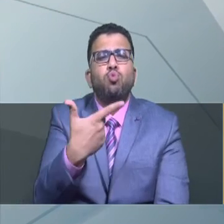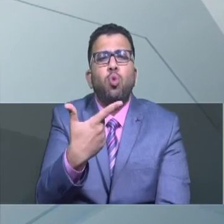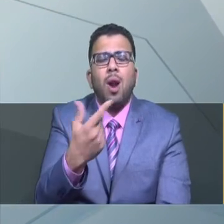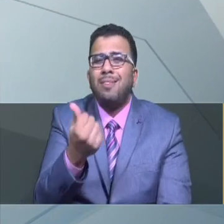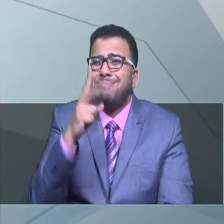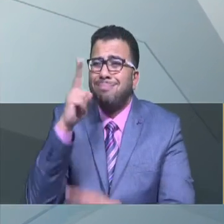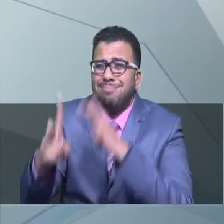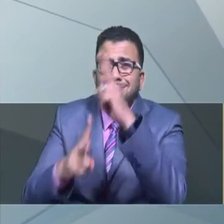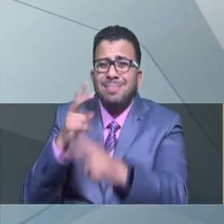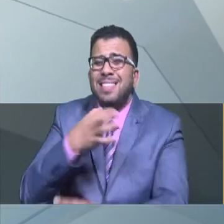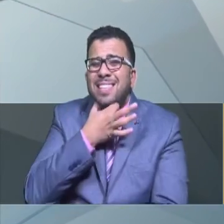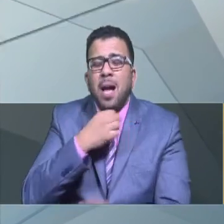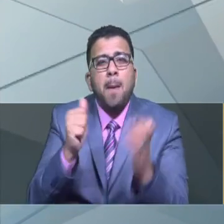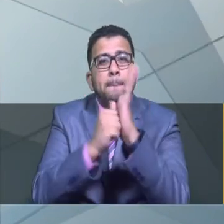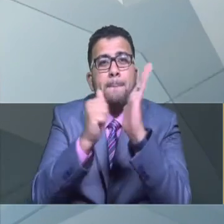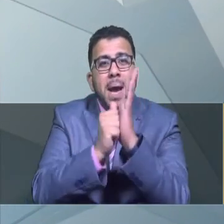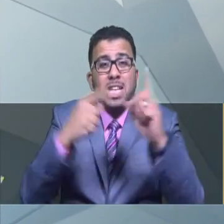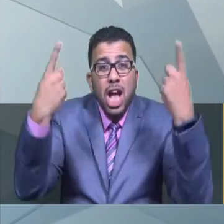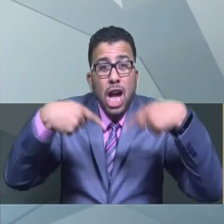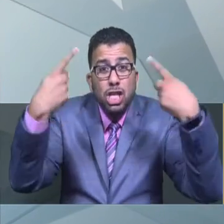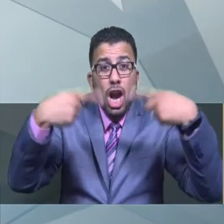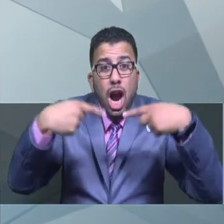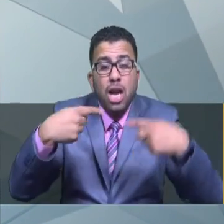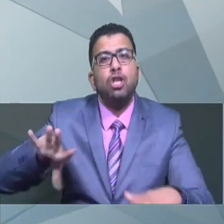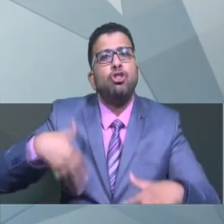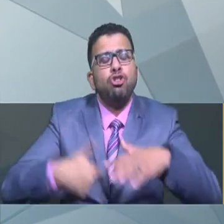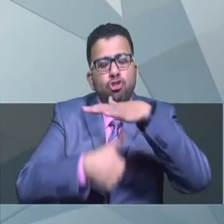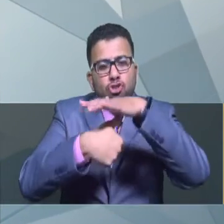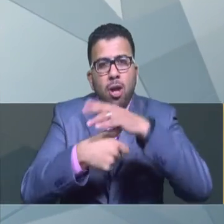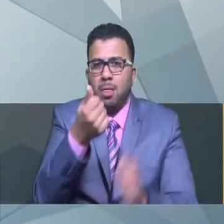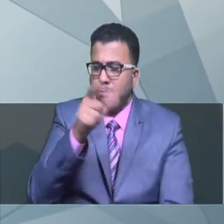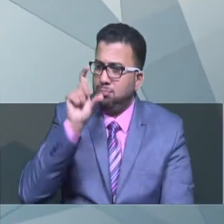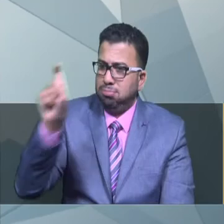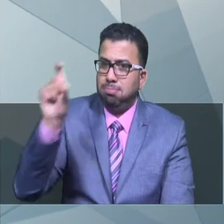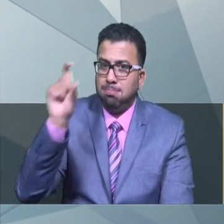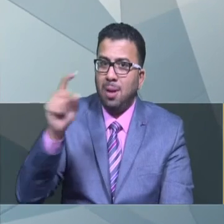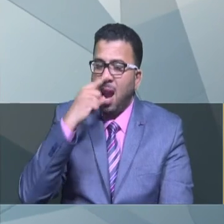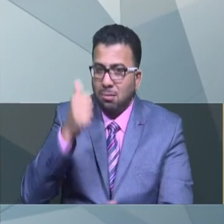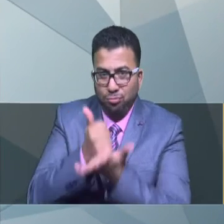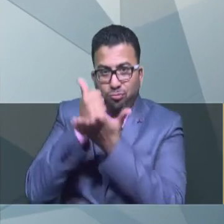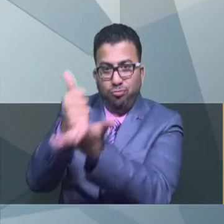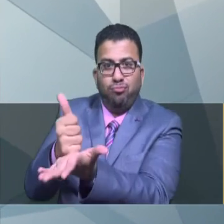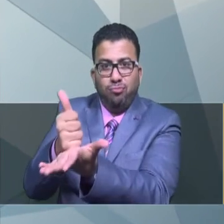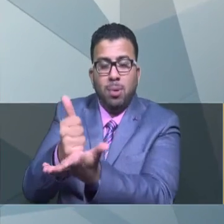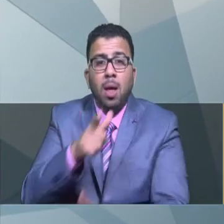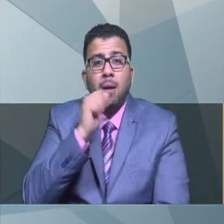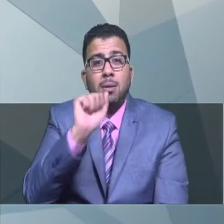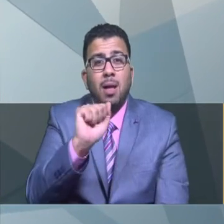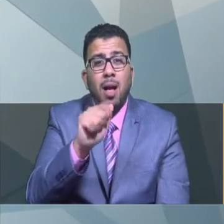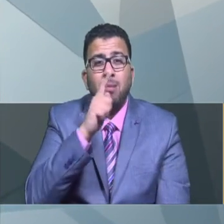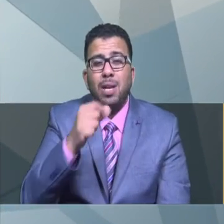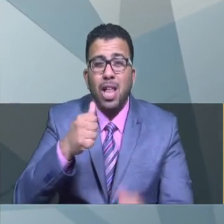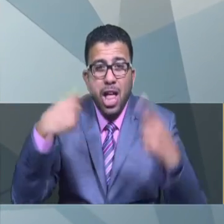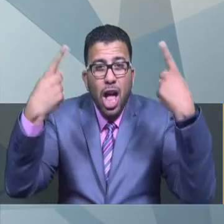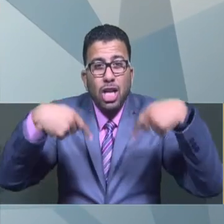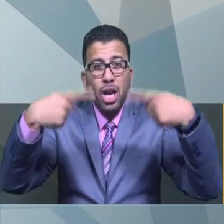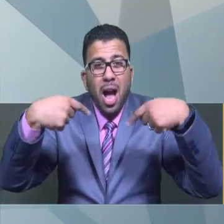وكذلك بدفع الإيجار عن المقيمين بالإيجار. مثل ما تعرف أن المنزل الشخص اللي يقيم في